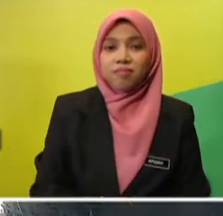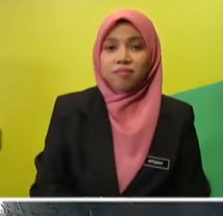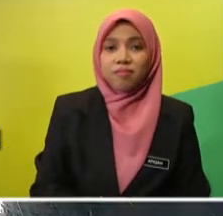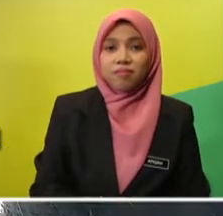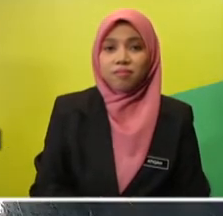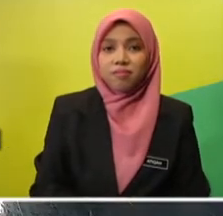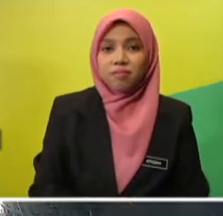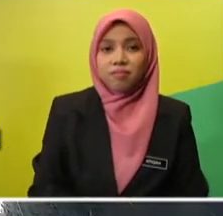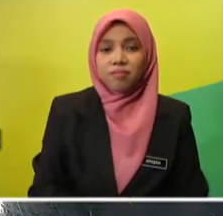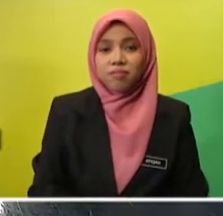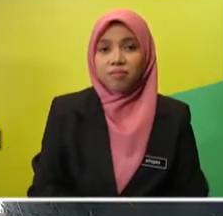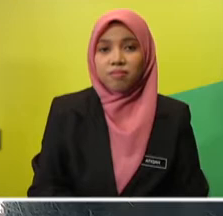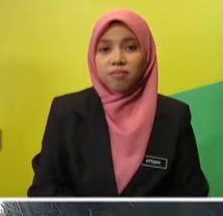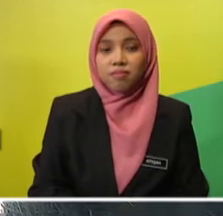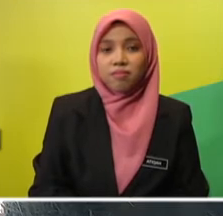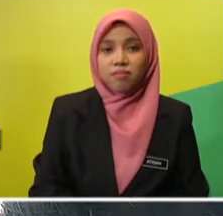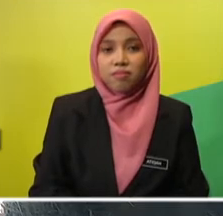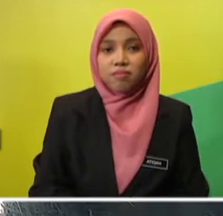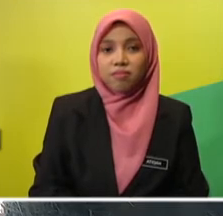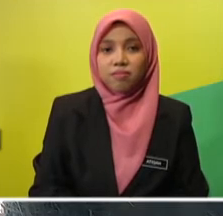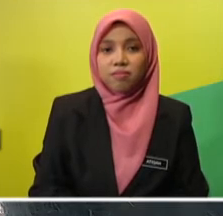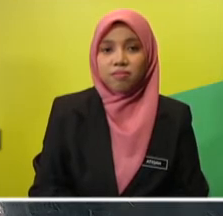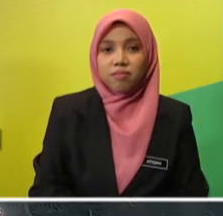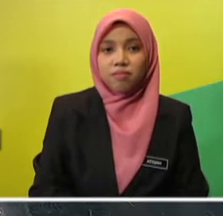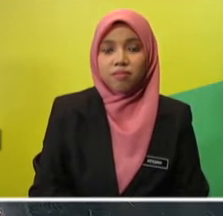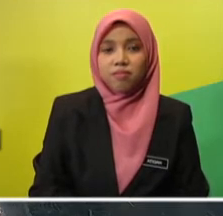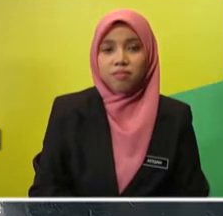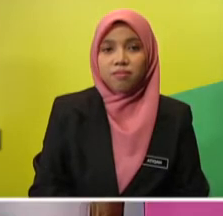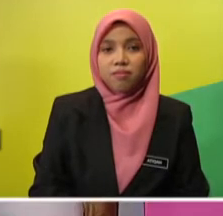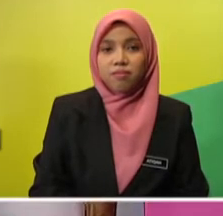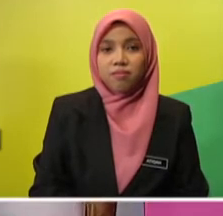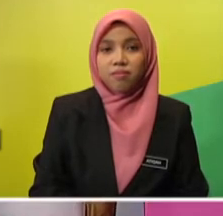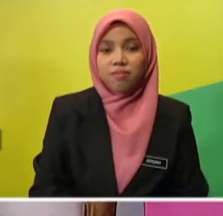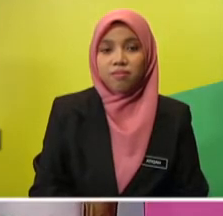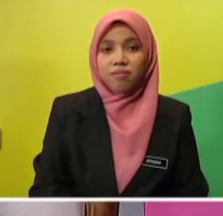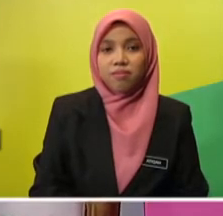tu. Betul. Sekejap ya. Gambar salah ya.